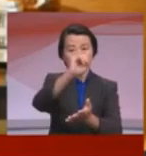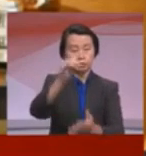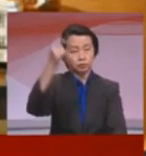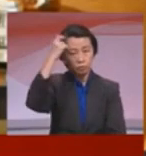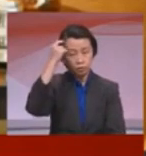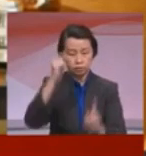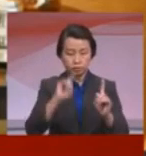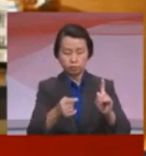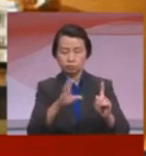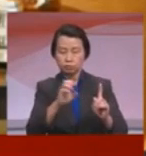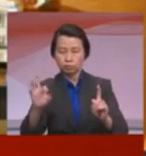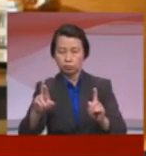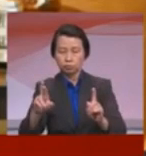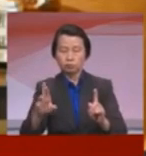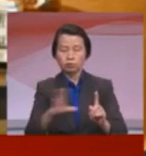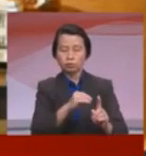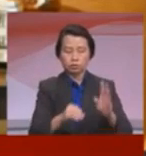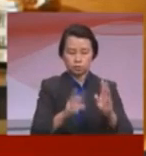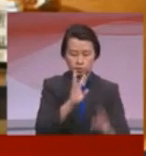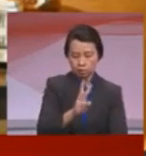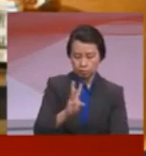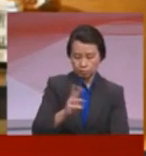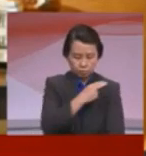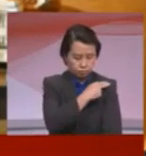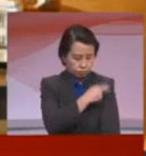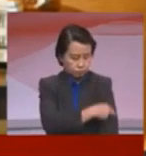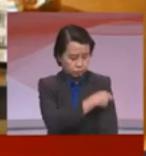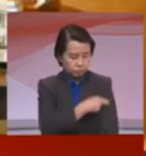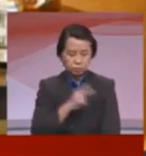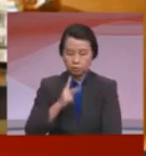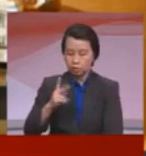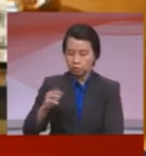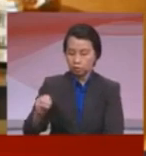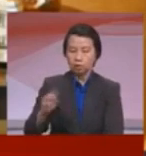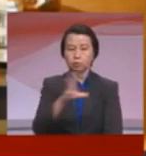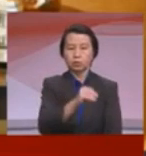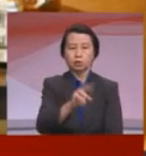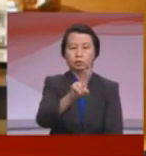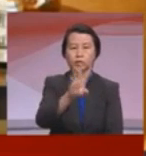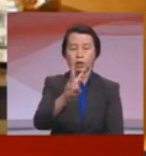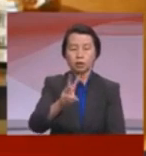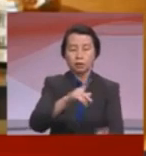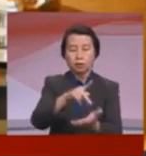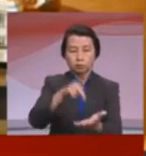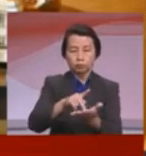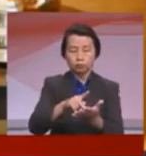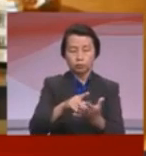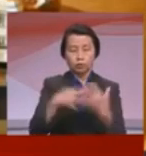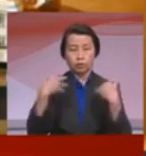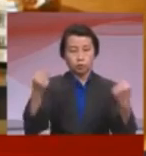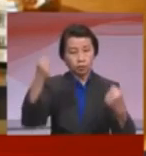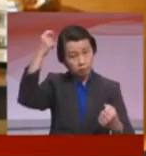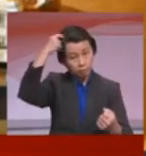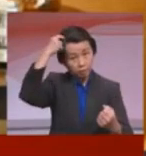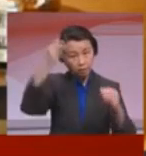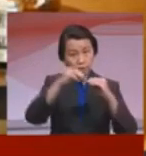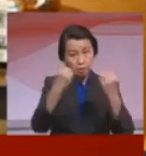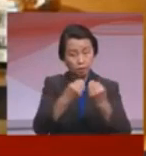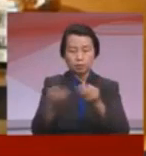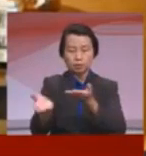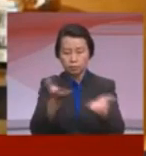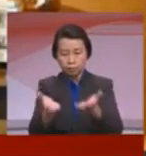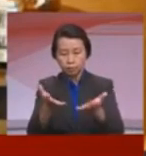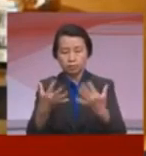klinik kesihatan, 66 hospital Kementerian Kesihatan dan 28 pusat kesihatan mental masyarakat,